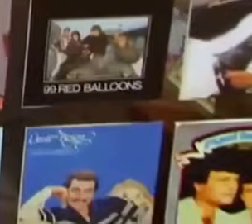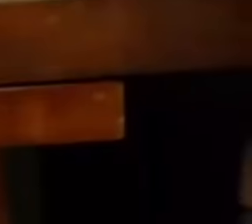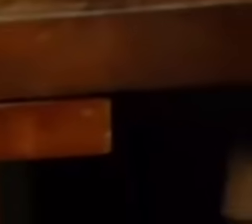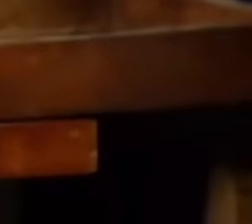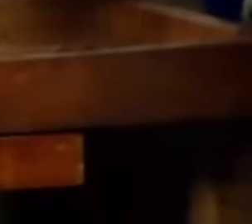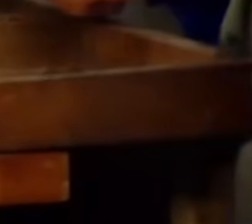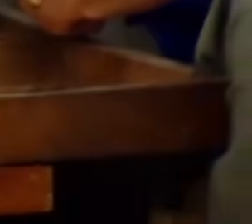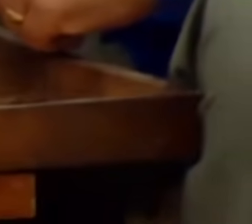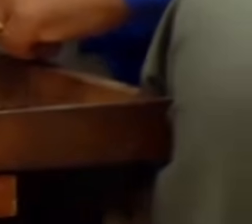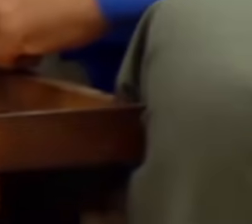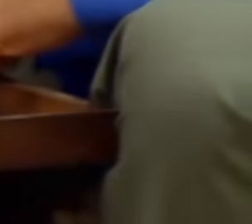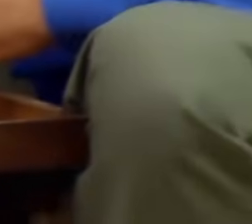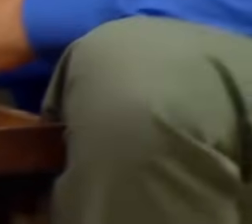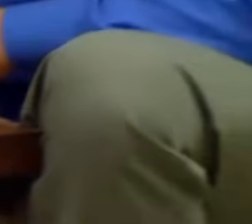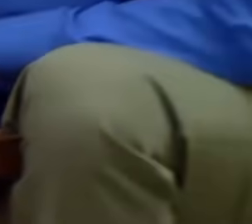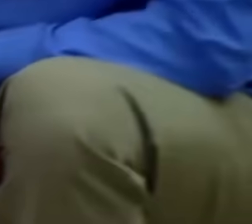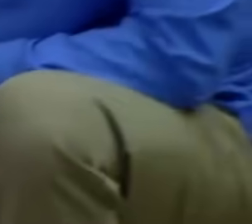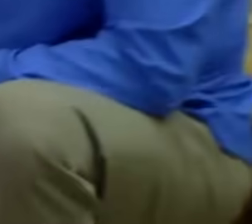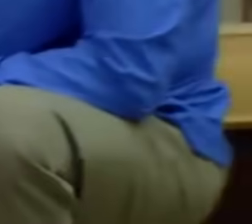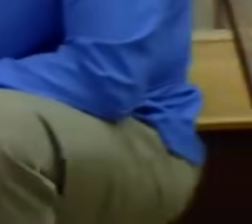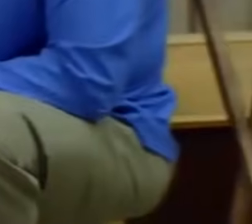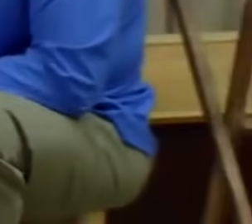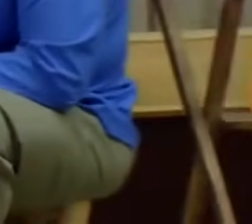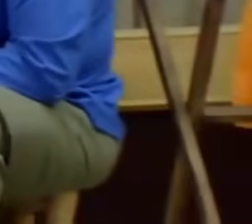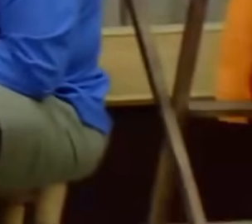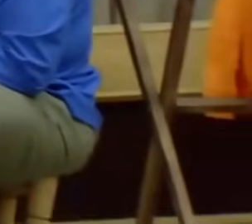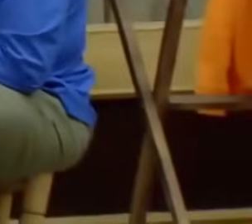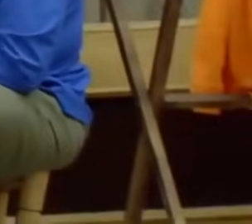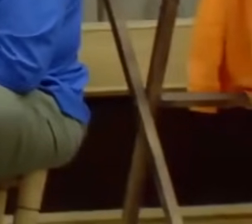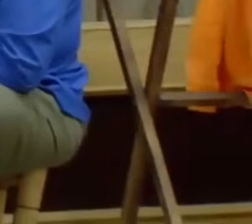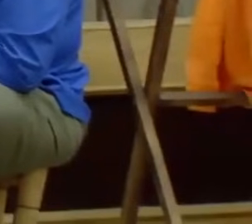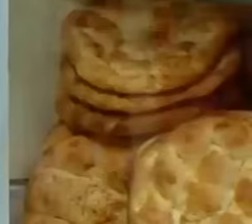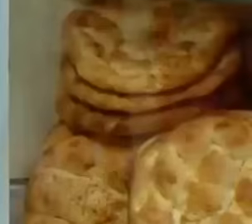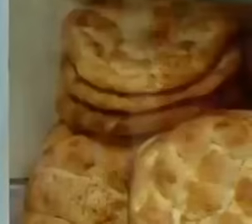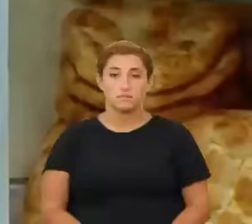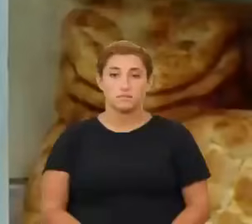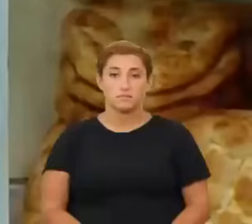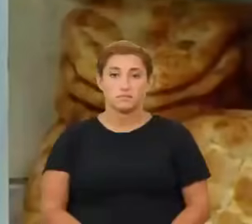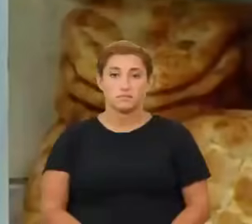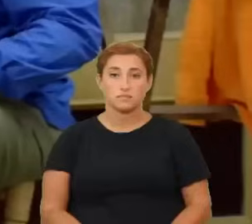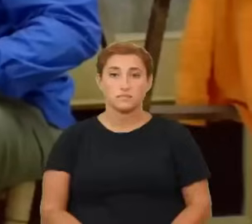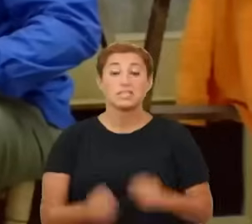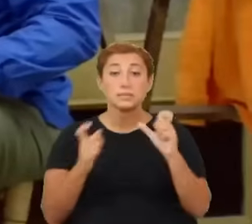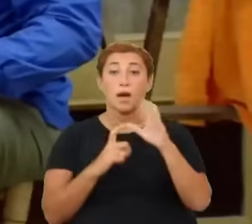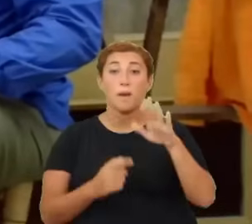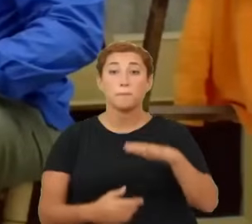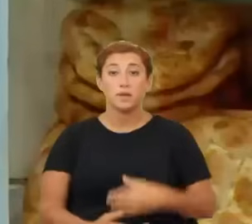gitti. Recep ve Sami berberin önünde tavla oynarken Mehmet karşıdan onları seyrediyor.